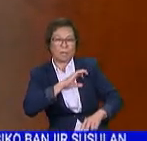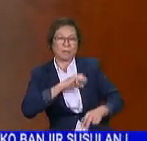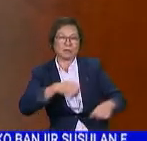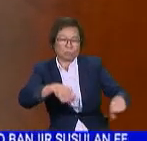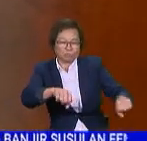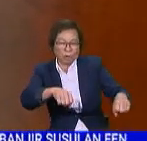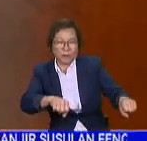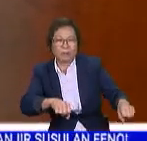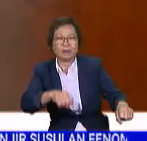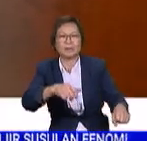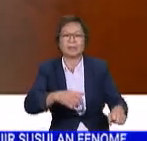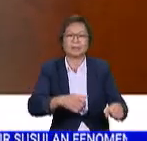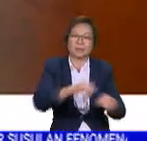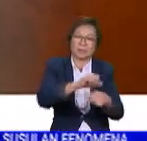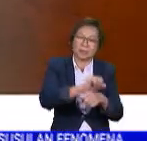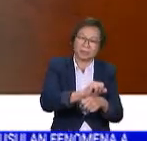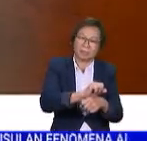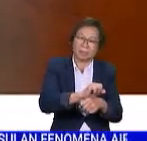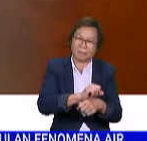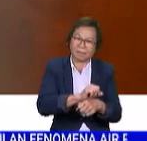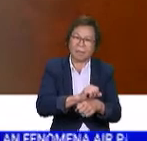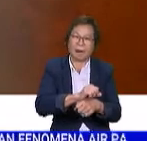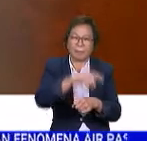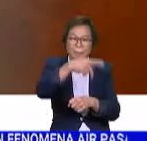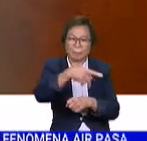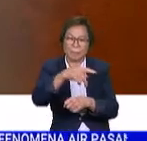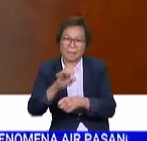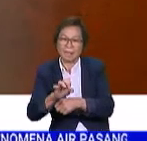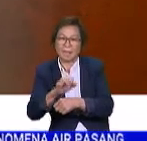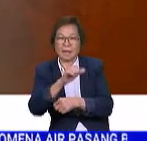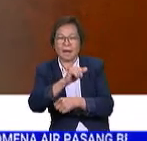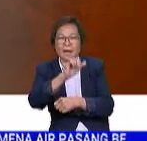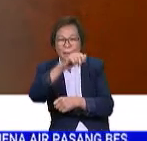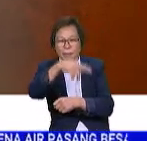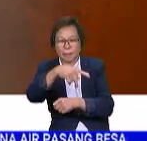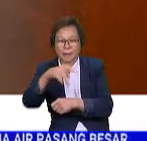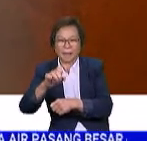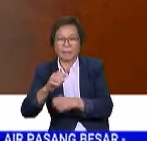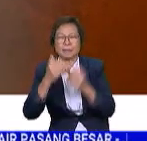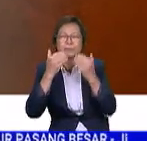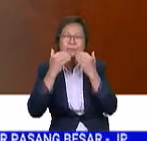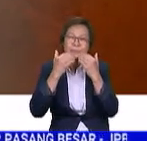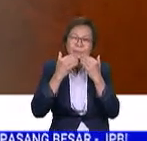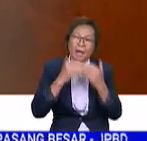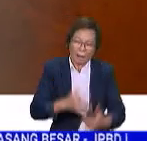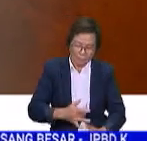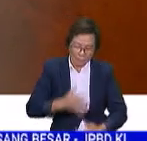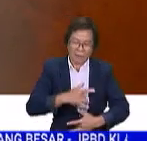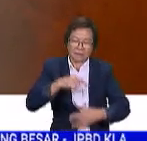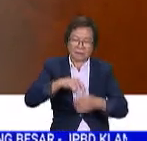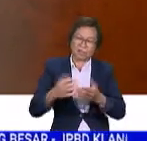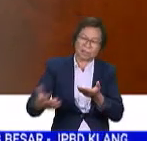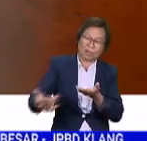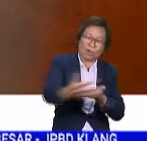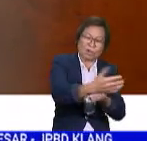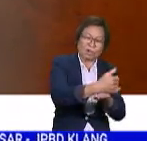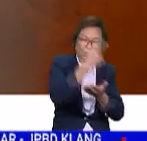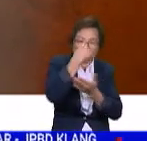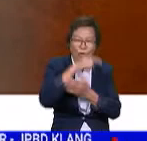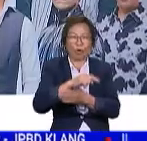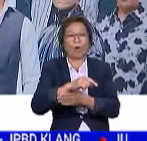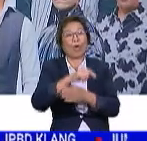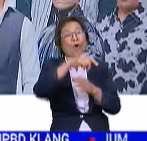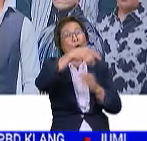And then ada PPE suit kita buat. Sebagai appreciation during pandemic, this is the collection lah for our